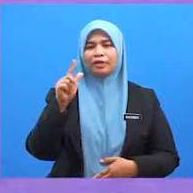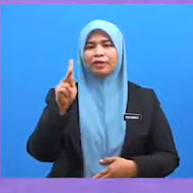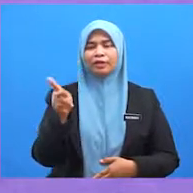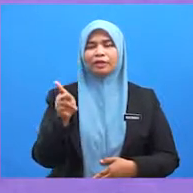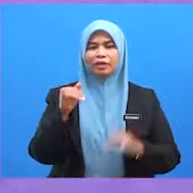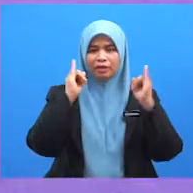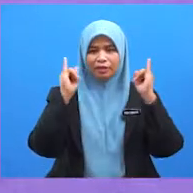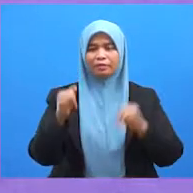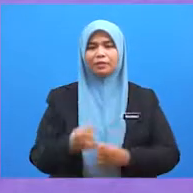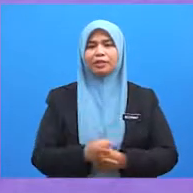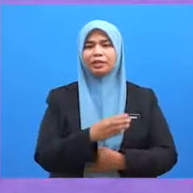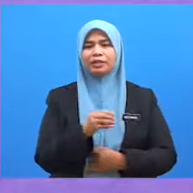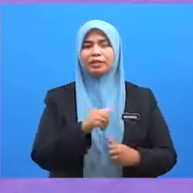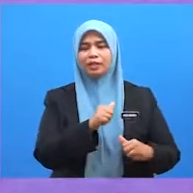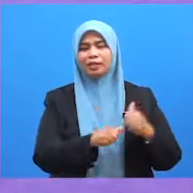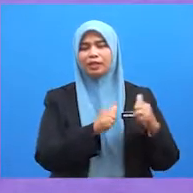akhlak.